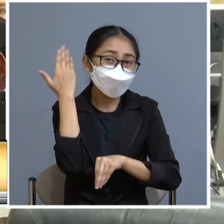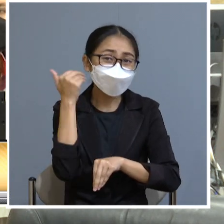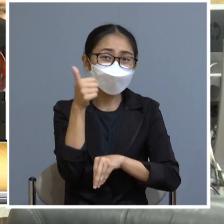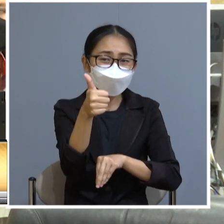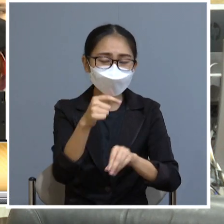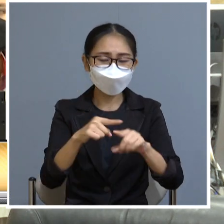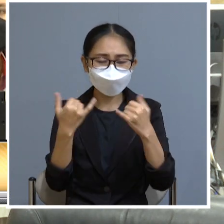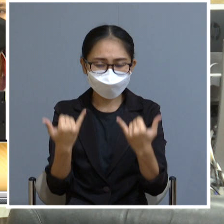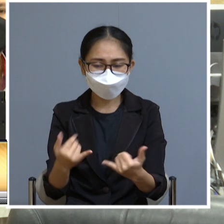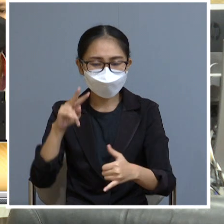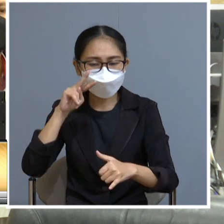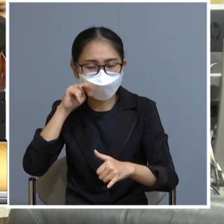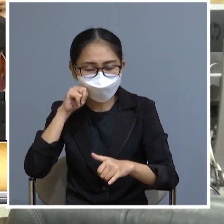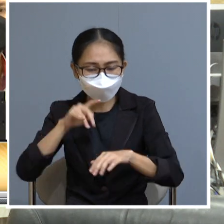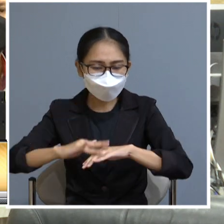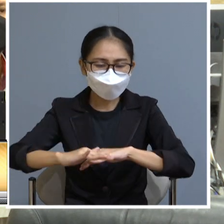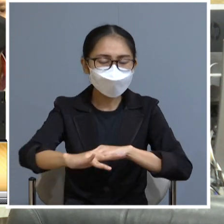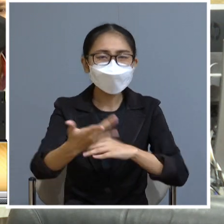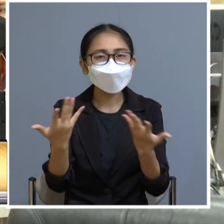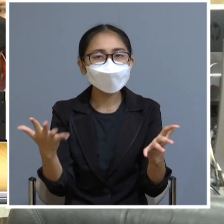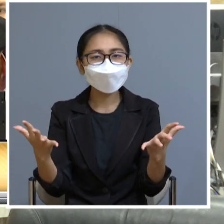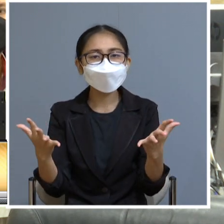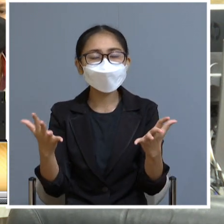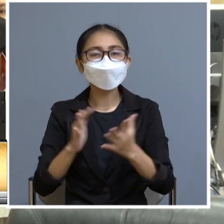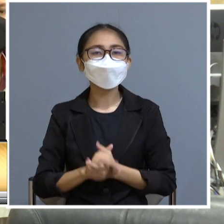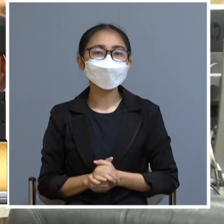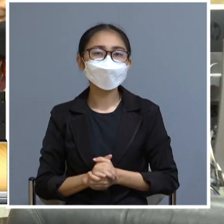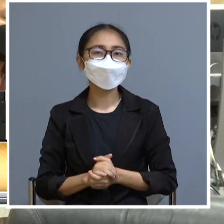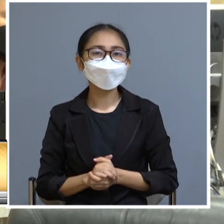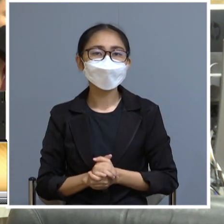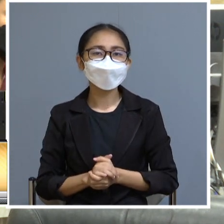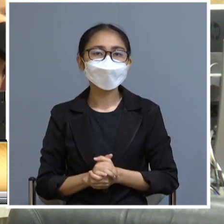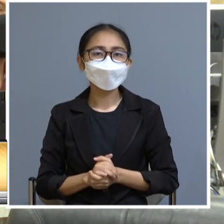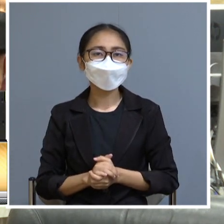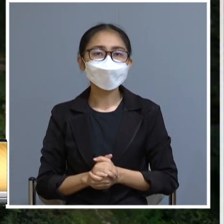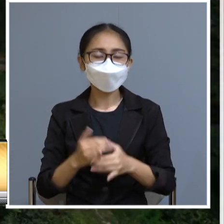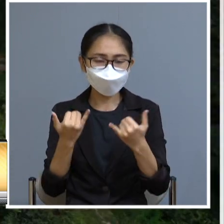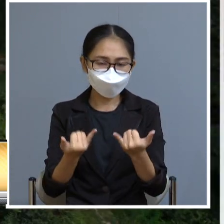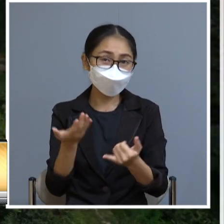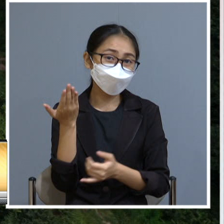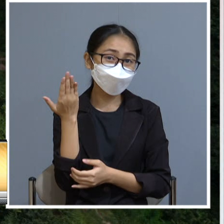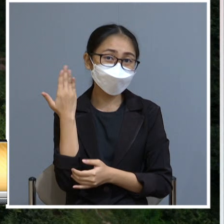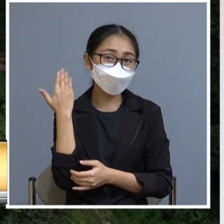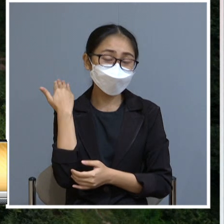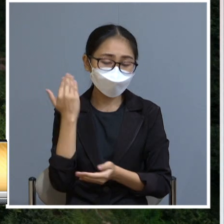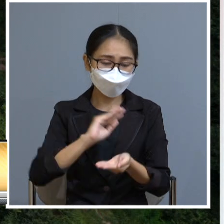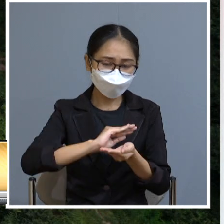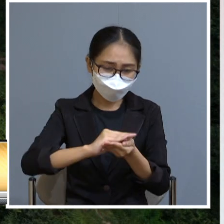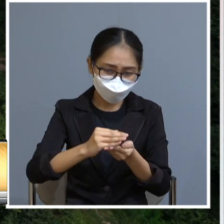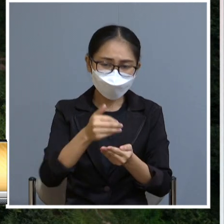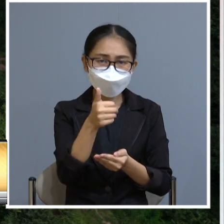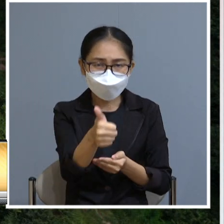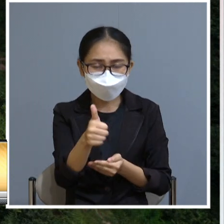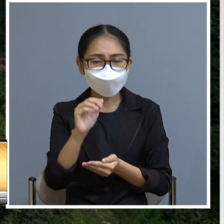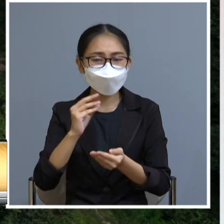ไม่มีน้ำทจะไปทำเพรากวาตอนนี้หัจากที่เก็บเกี่ยวได้ในปีก่อนหน้าพอ